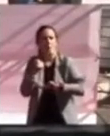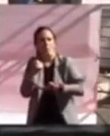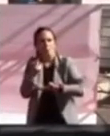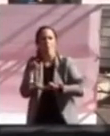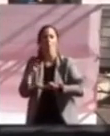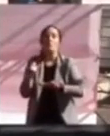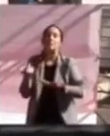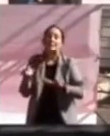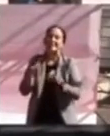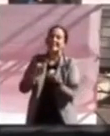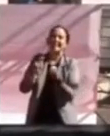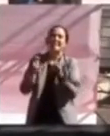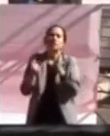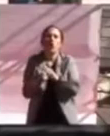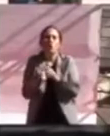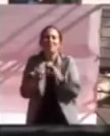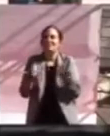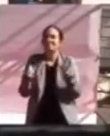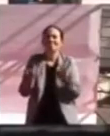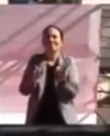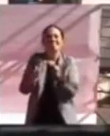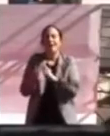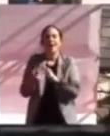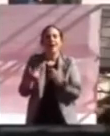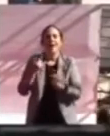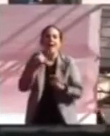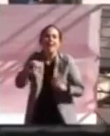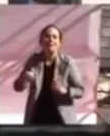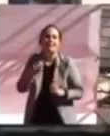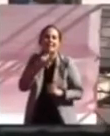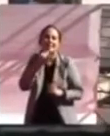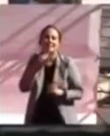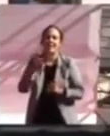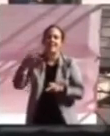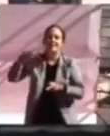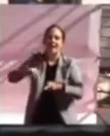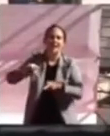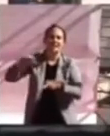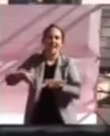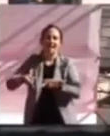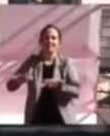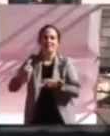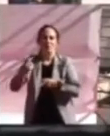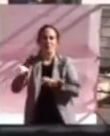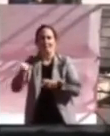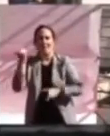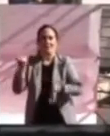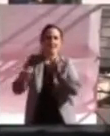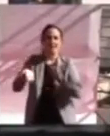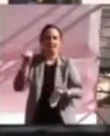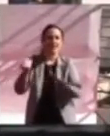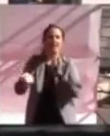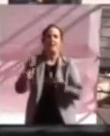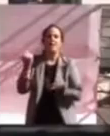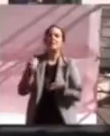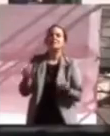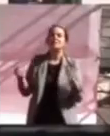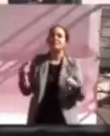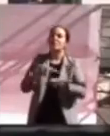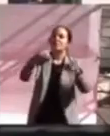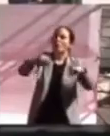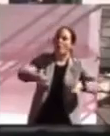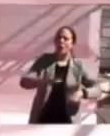alla fine significa fare tagli e inutile girarci attorno oggi noi abbiamo una grande opportunità perché possiamo